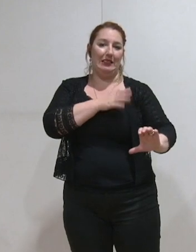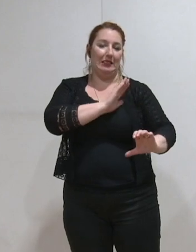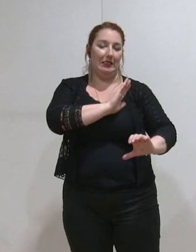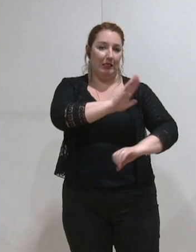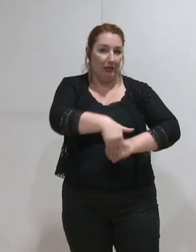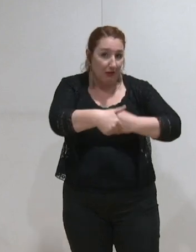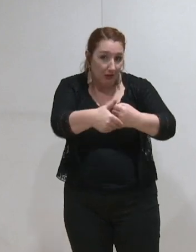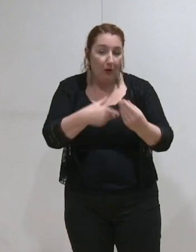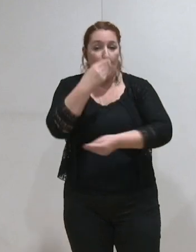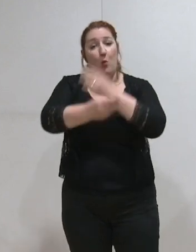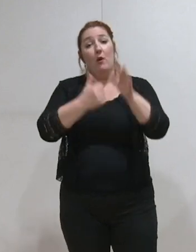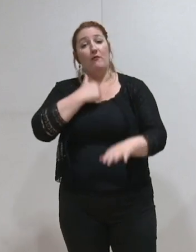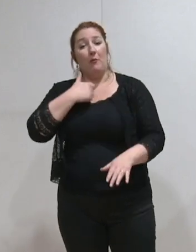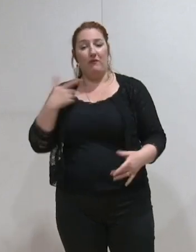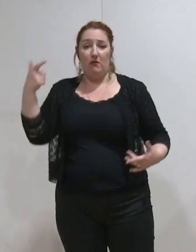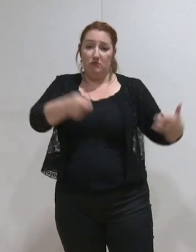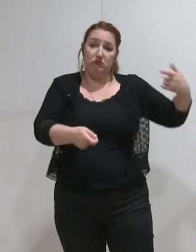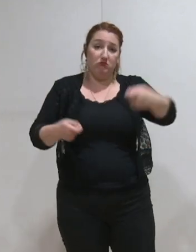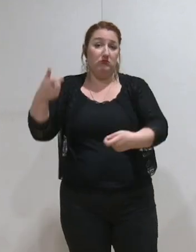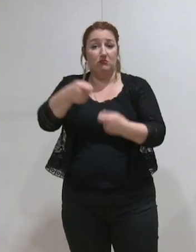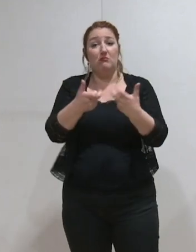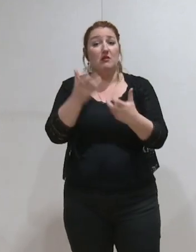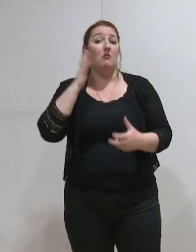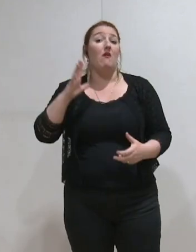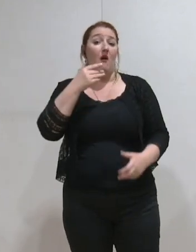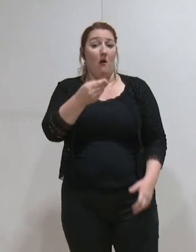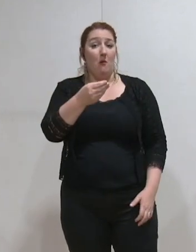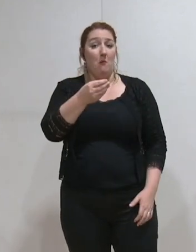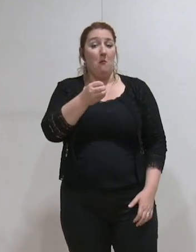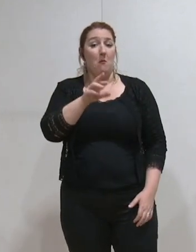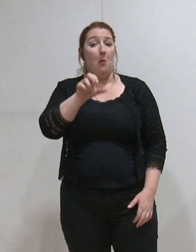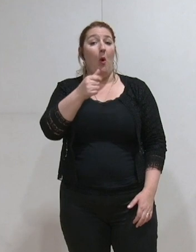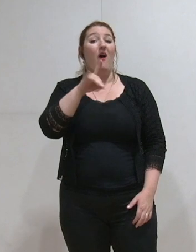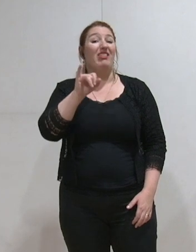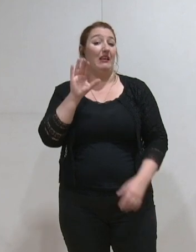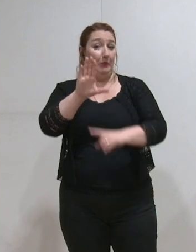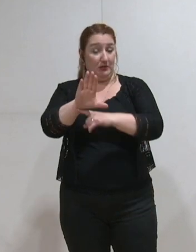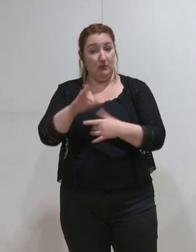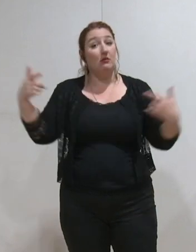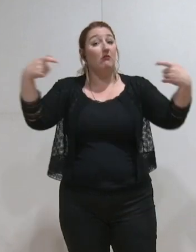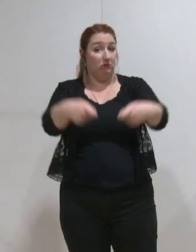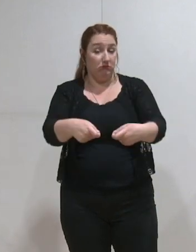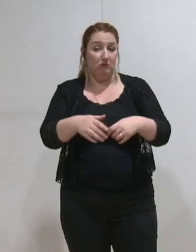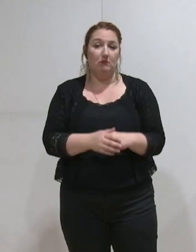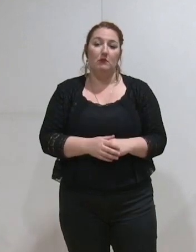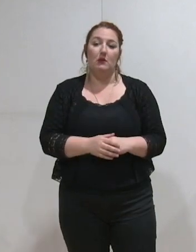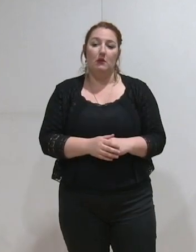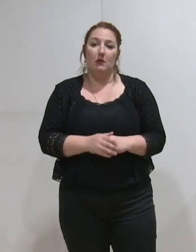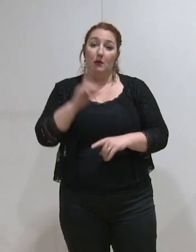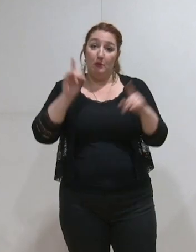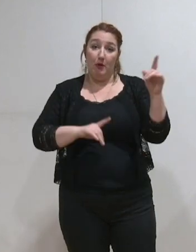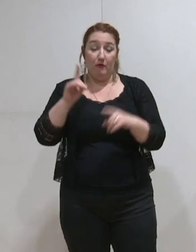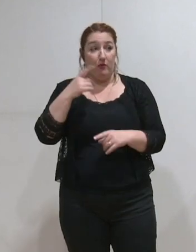c'est c'est le cas pour Morandi et qui viennent déclencher des des subventions d'État conséquentes puisque dans le cas de Morandi